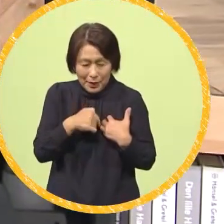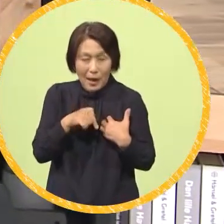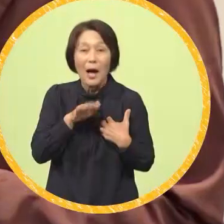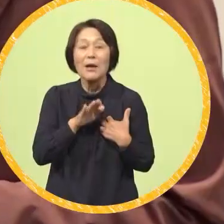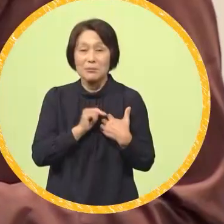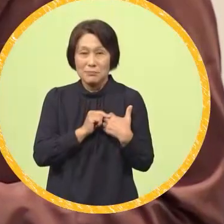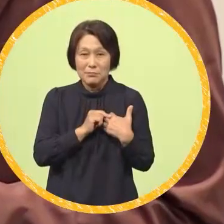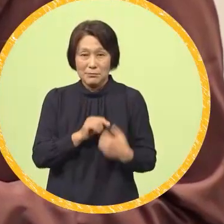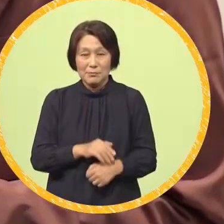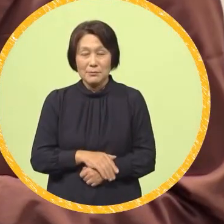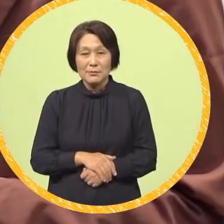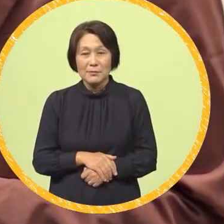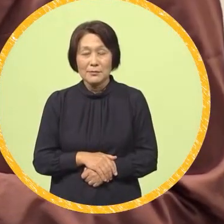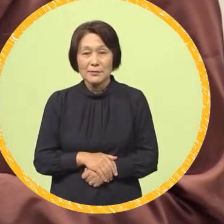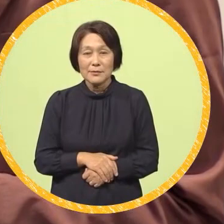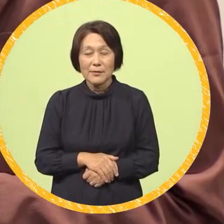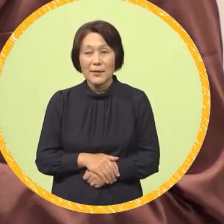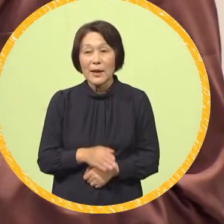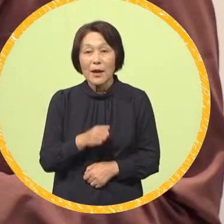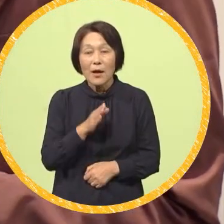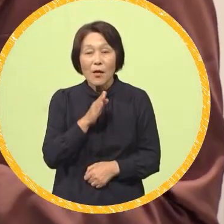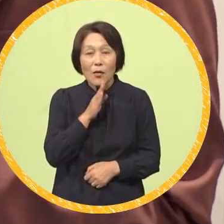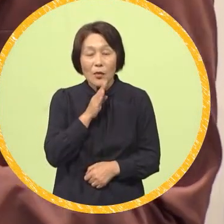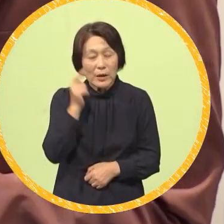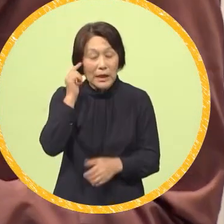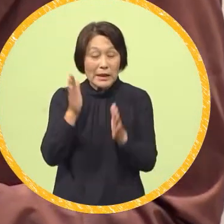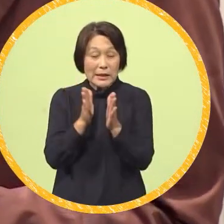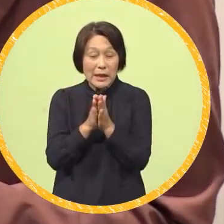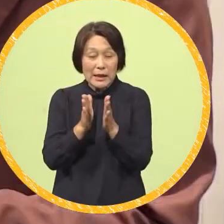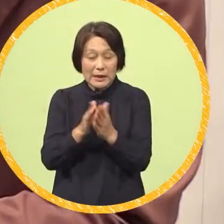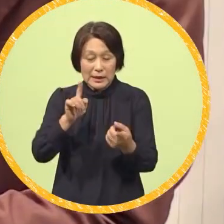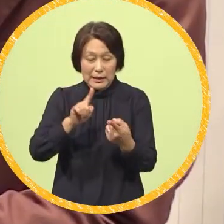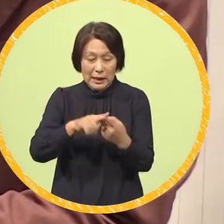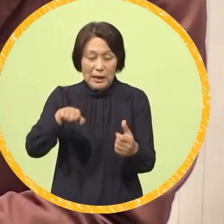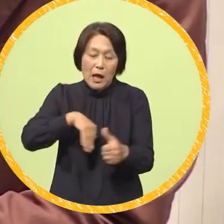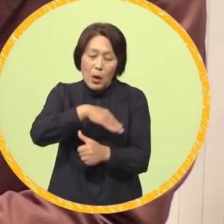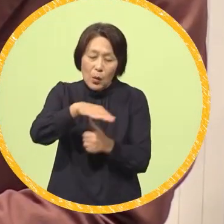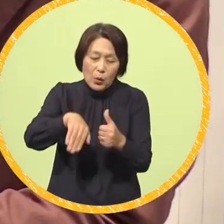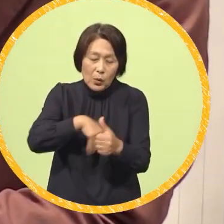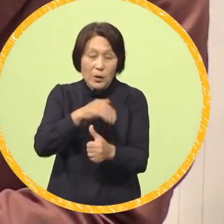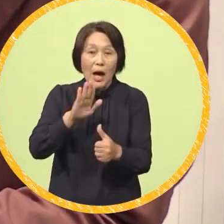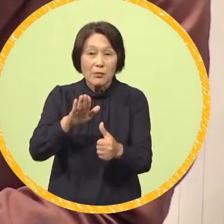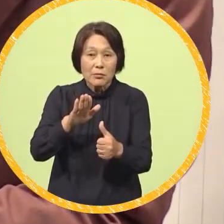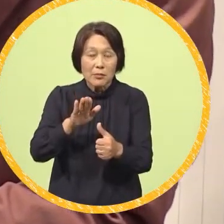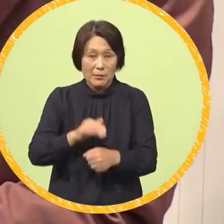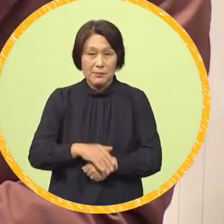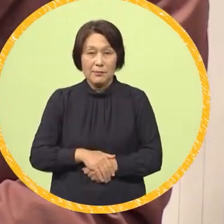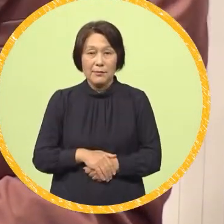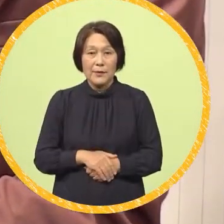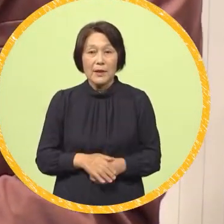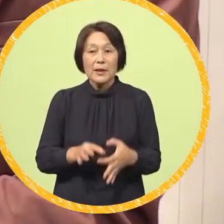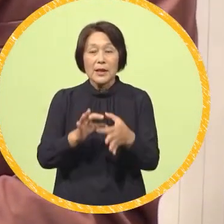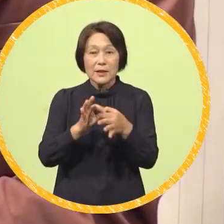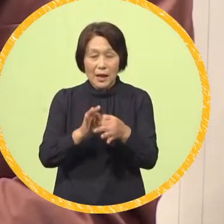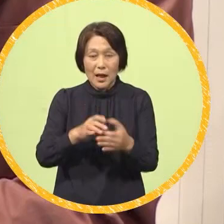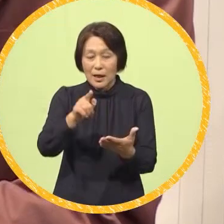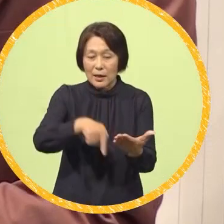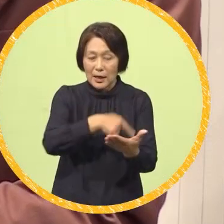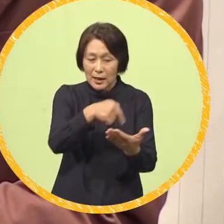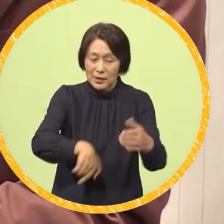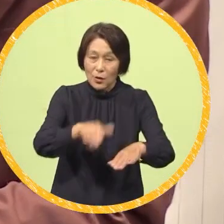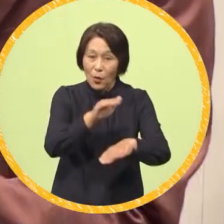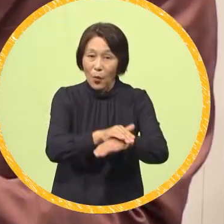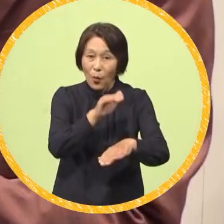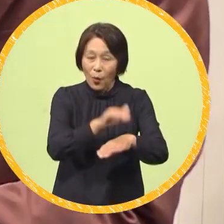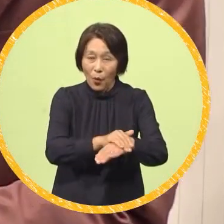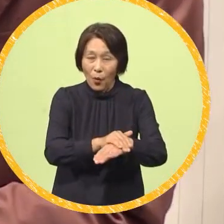常に多いそうでですね、本当に精神的に孤独であると言われているということで、そこでその解決策の一つとなる